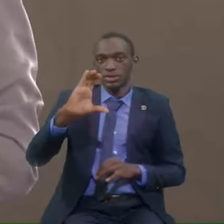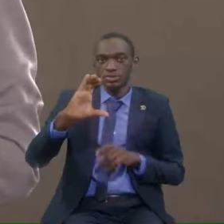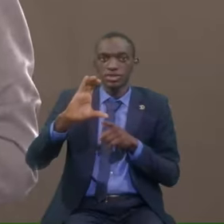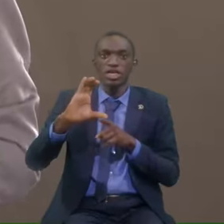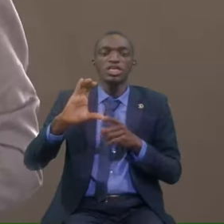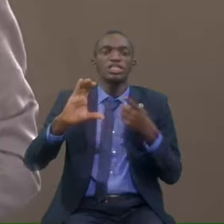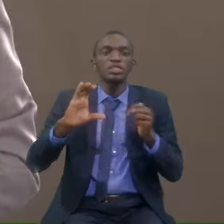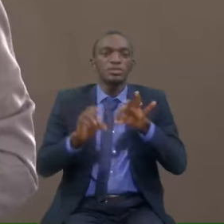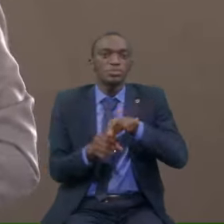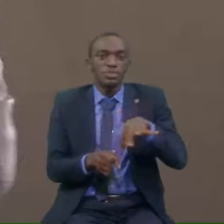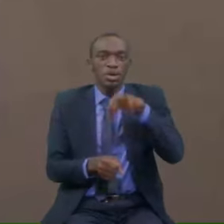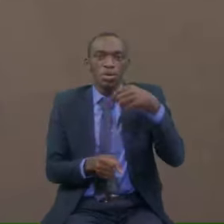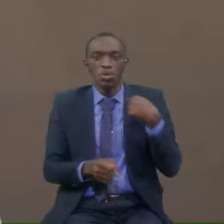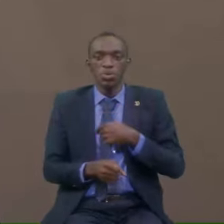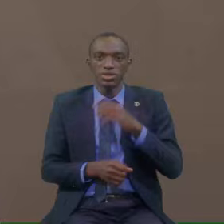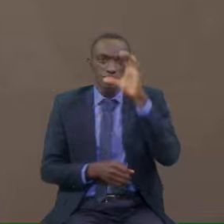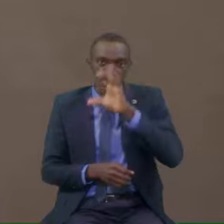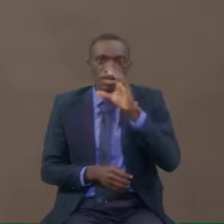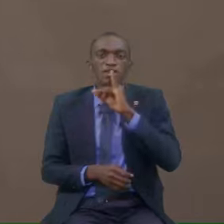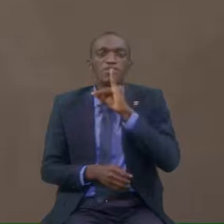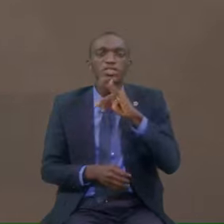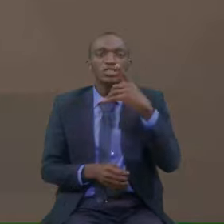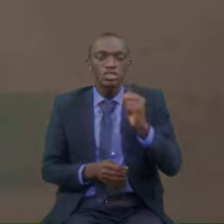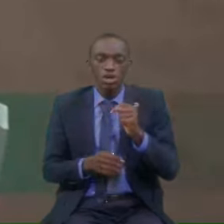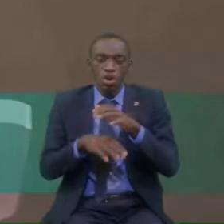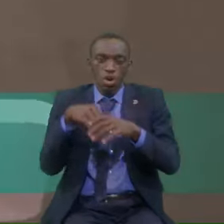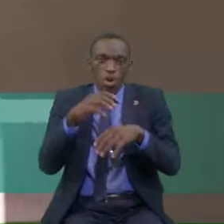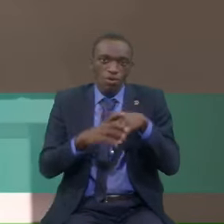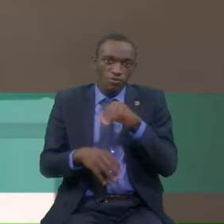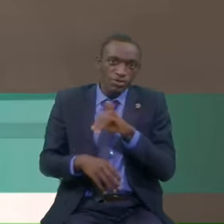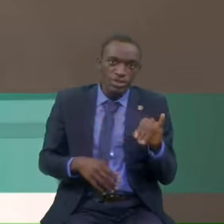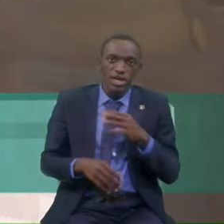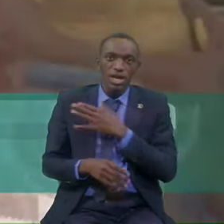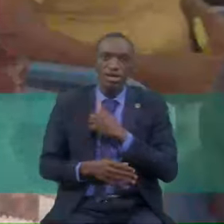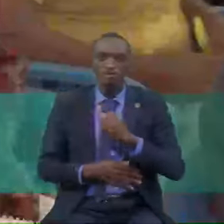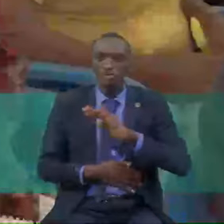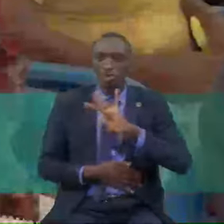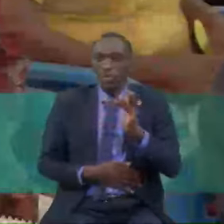Est l'esprit de consolation, de conviction.